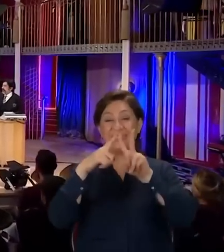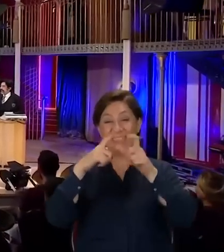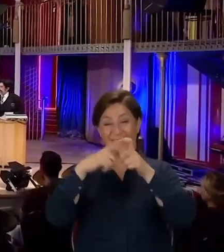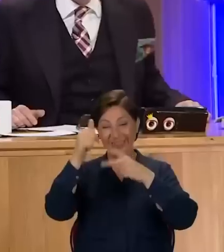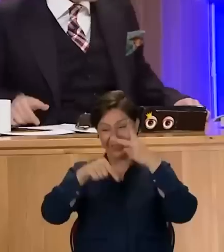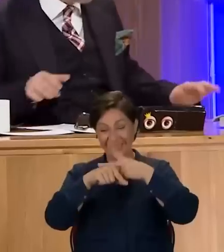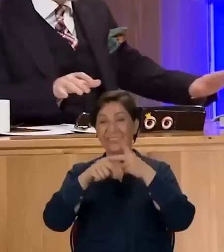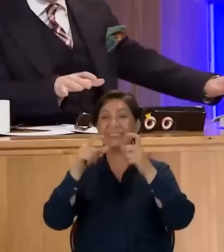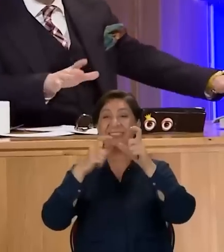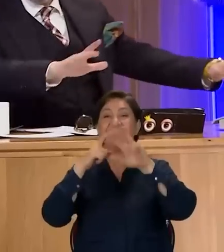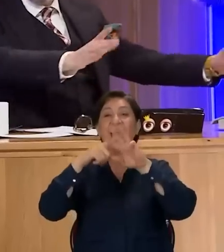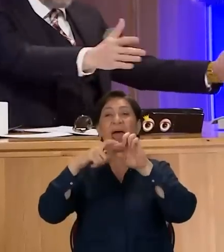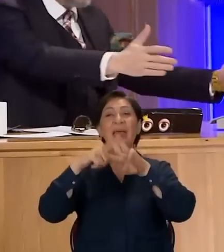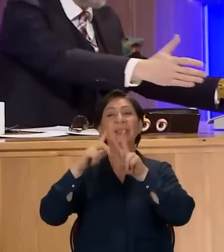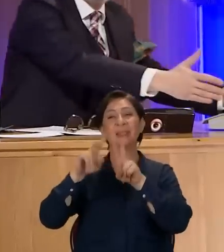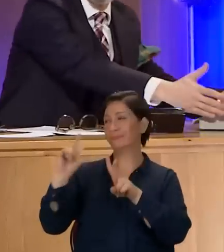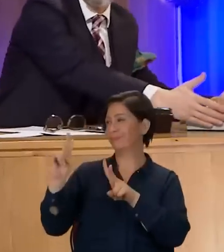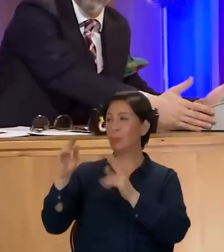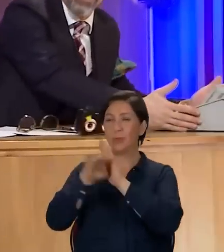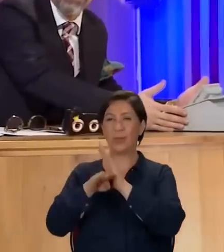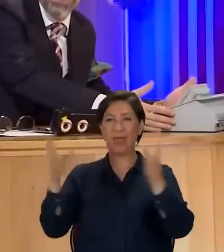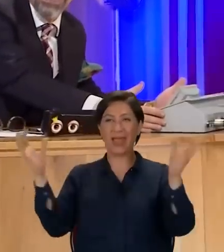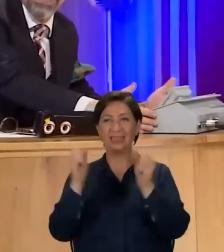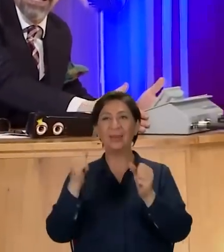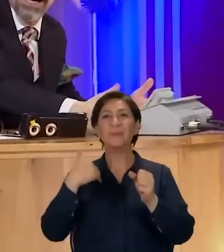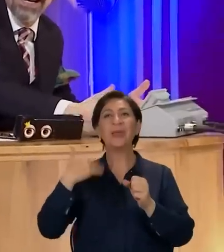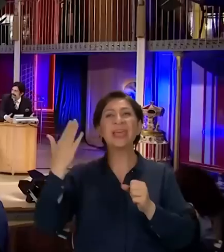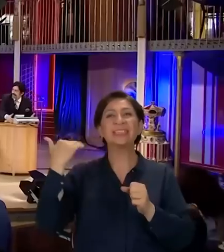Seren'in programından aldık. Şimdi ben de eski şeyim vardı,